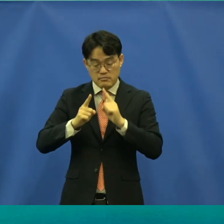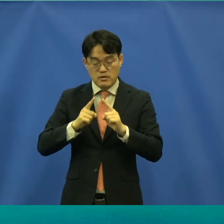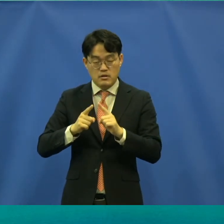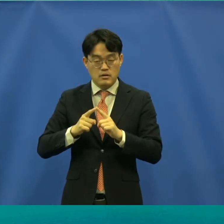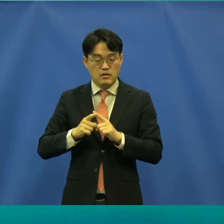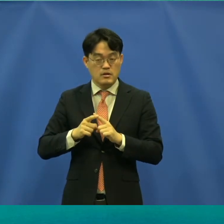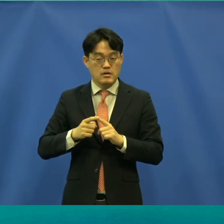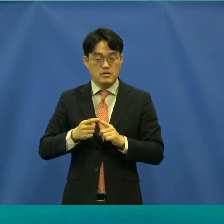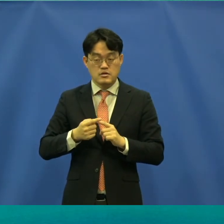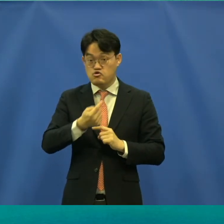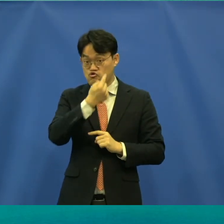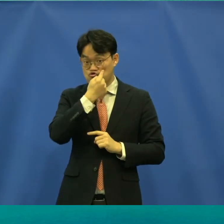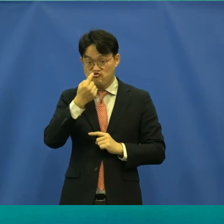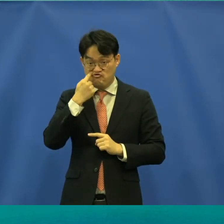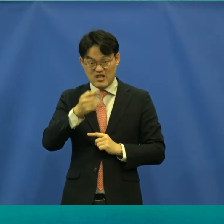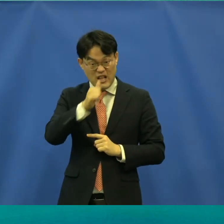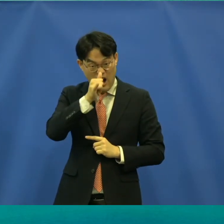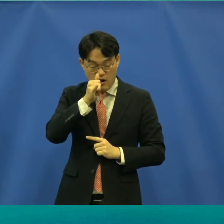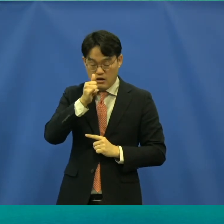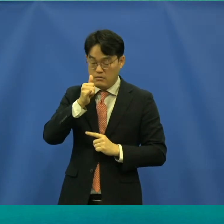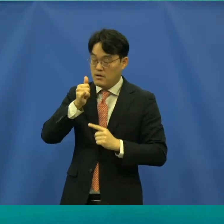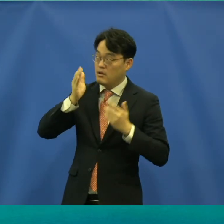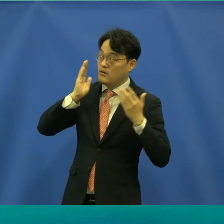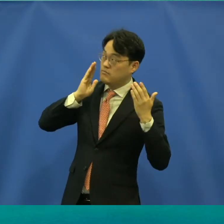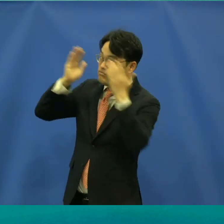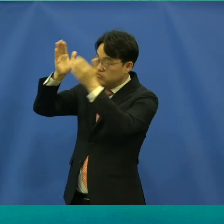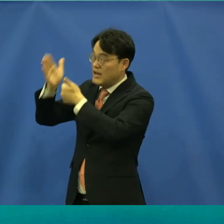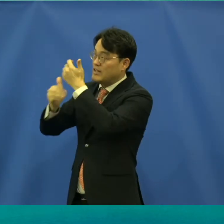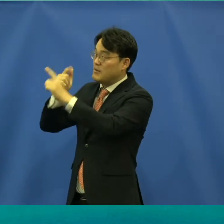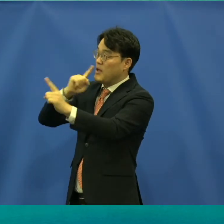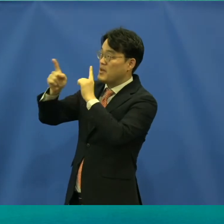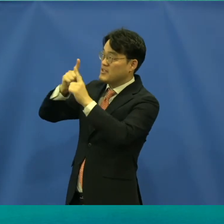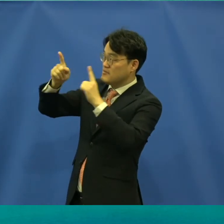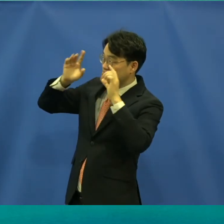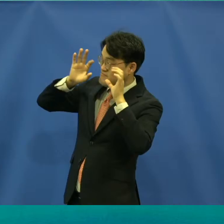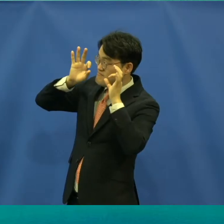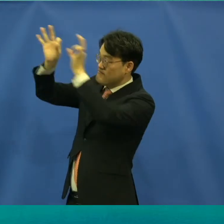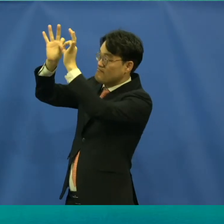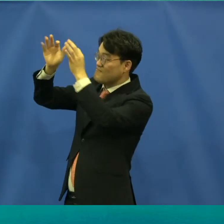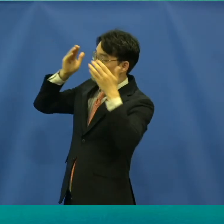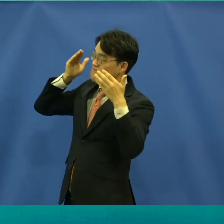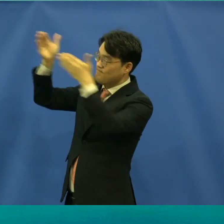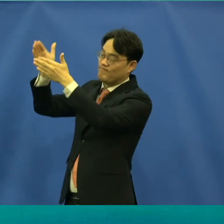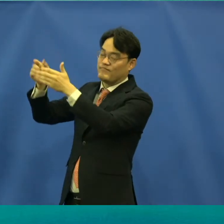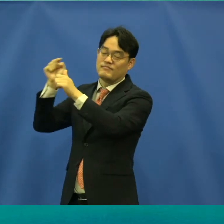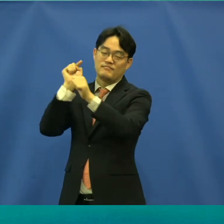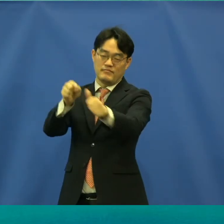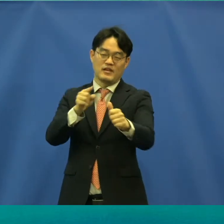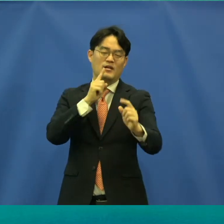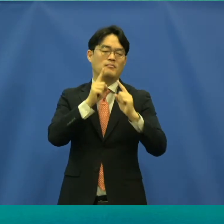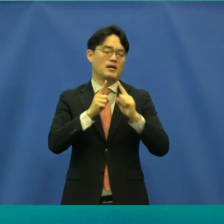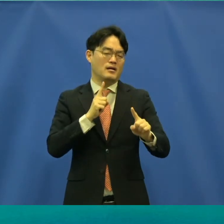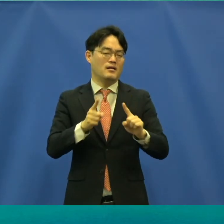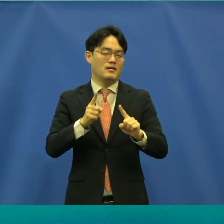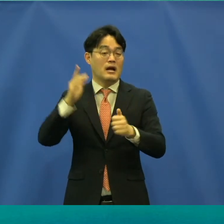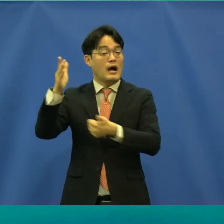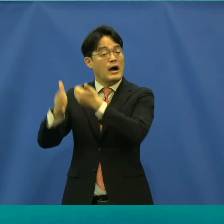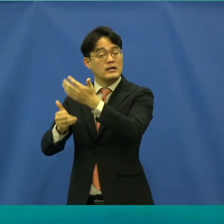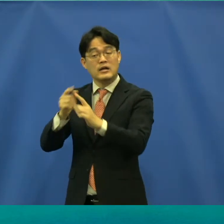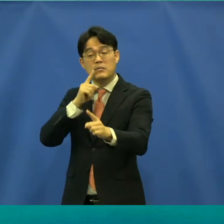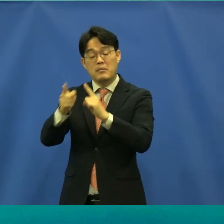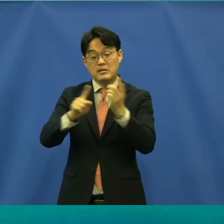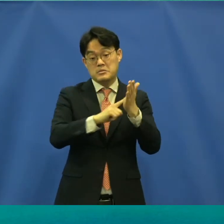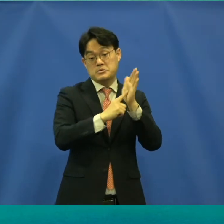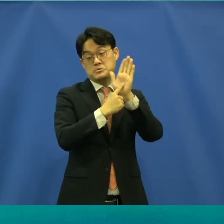하나님의 말씀을 들을 줄 알아야 한다는 거죠. 묵시가 없으면 백성이 방자히 여긴다는 말이 뭘까요? 말씀이